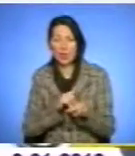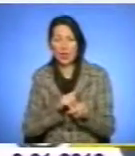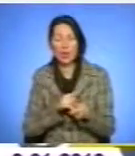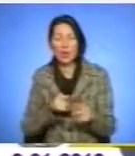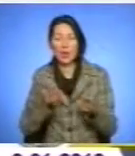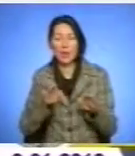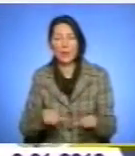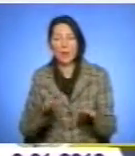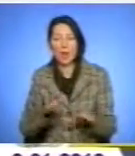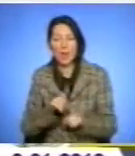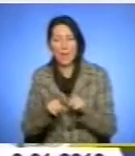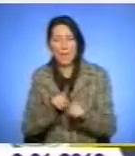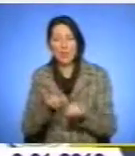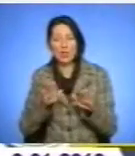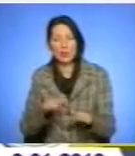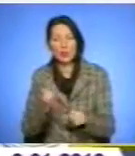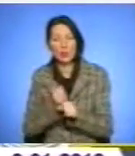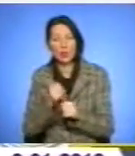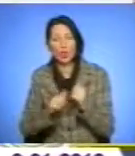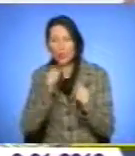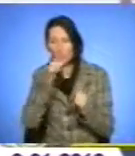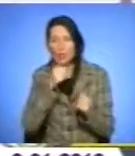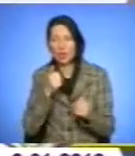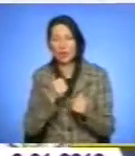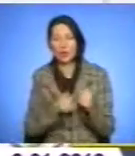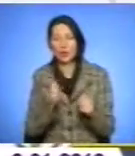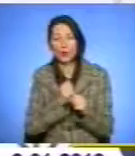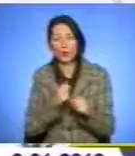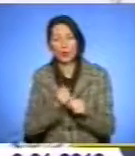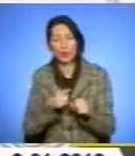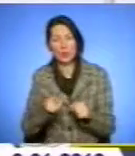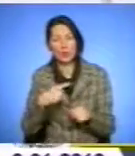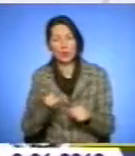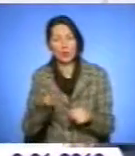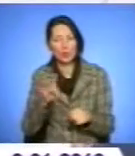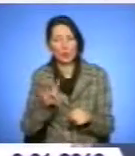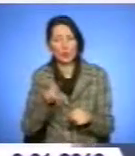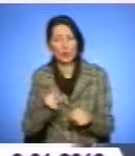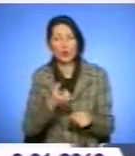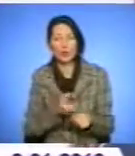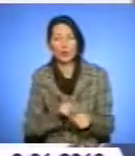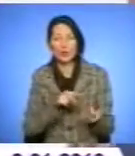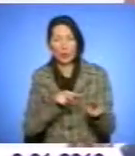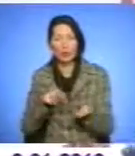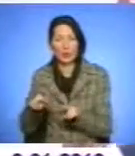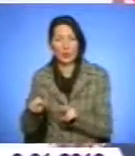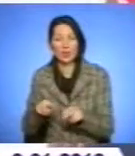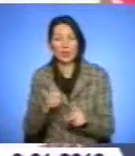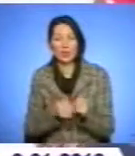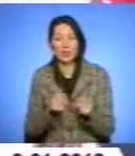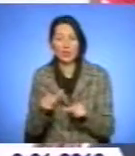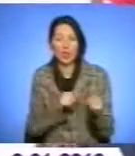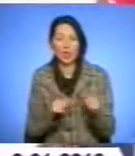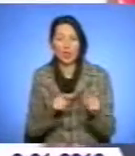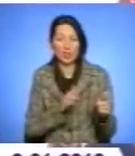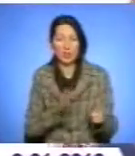місця роботи кожного року. В одному районі працювала, потім в другому знаходила, тому що дуже пресні було КГБ. Часті переїзди, так? Часті